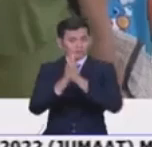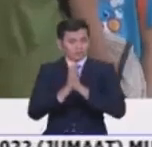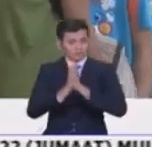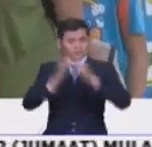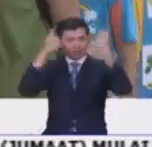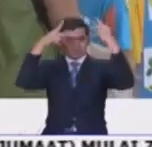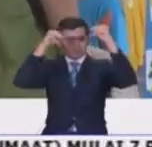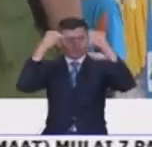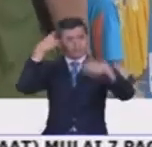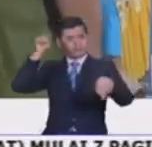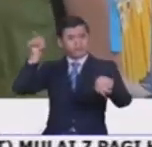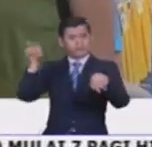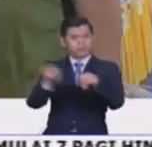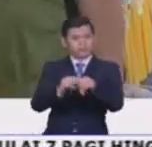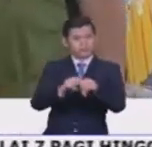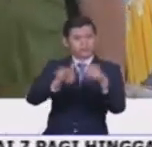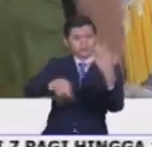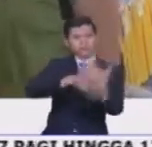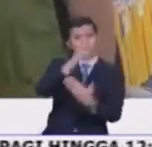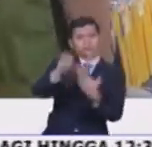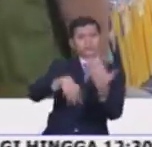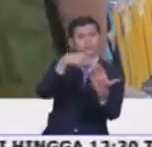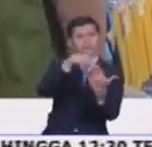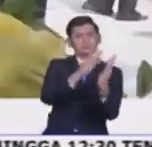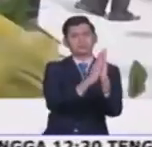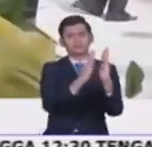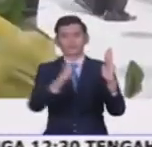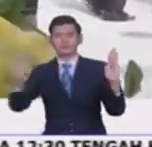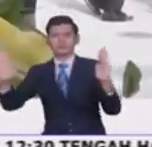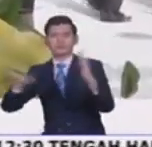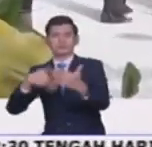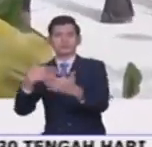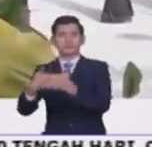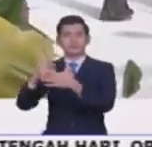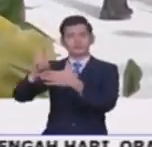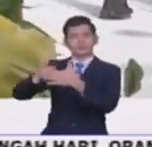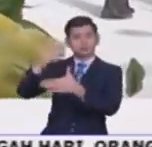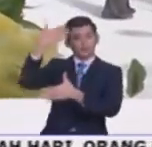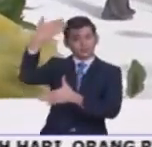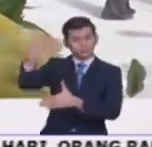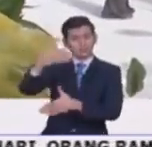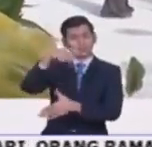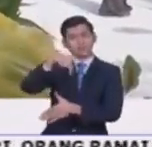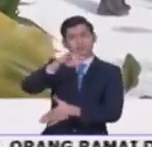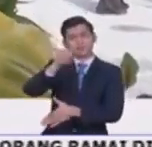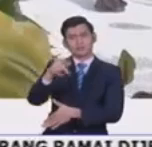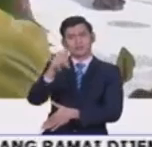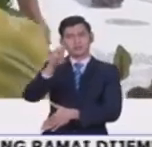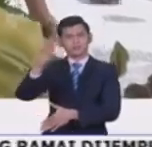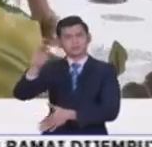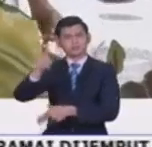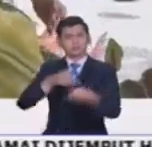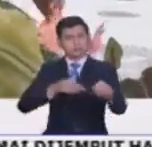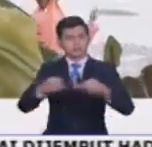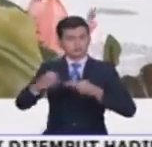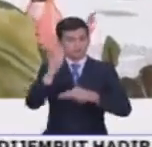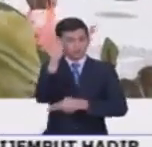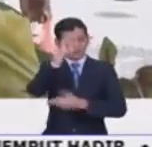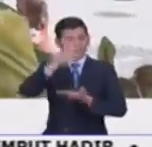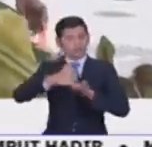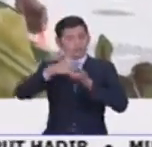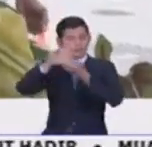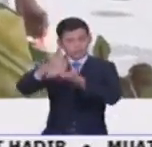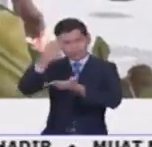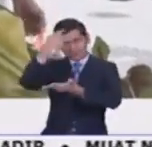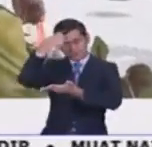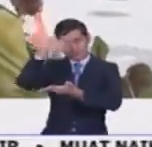Menteri bersetuju supaya PJKM dilanjutkan sehingga bulan depan. PJKM merupakan usaha kerajaan membantu